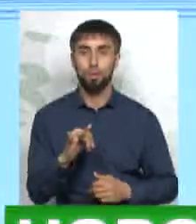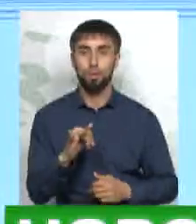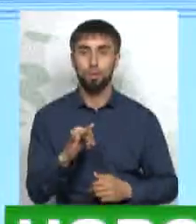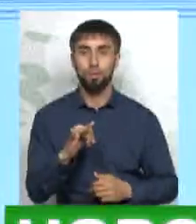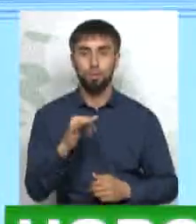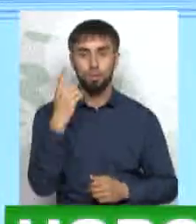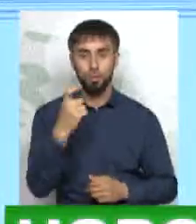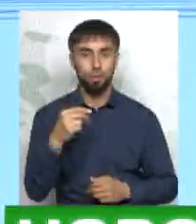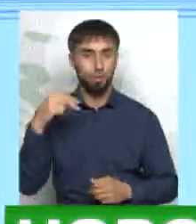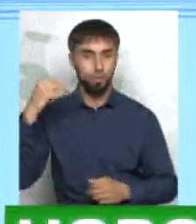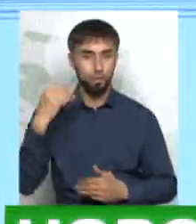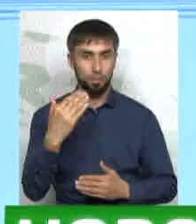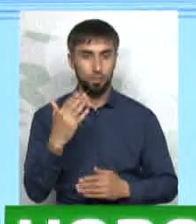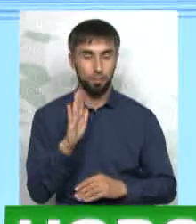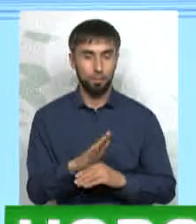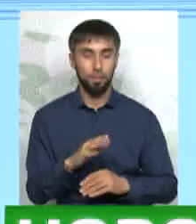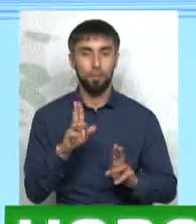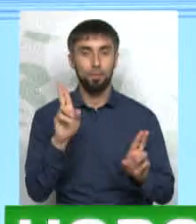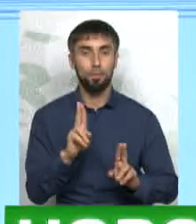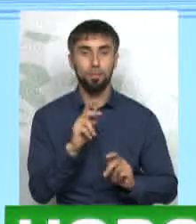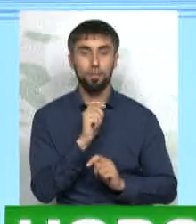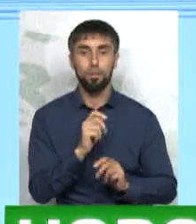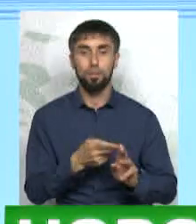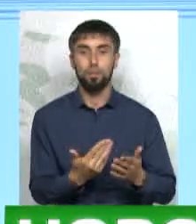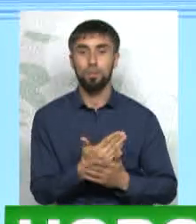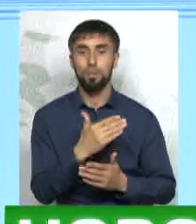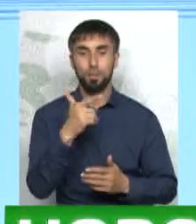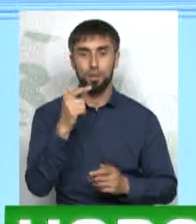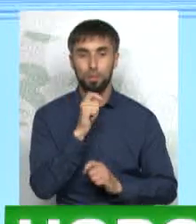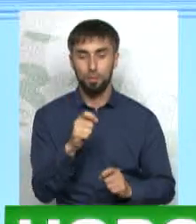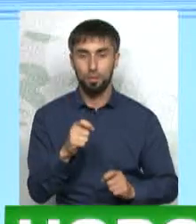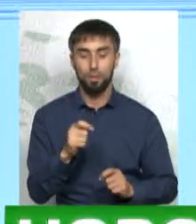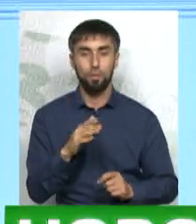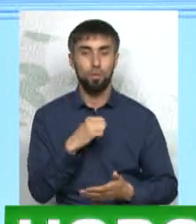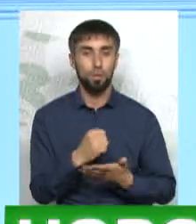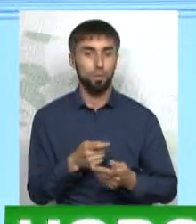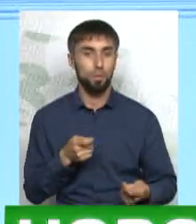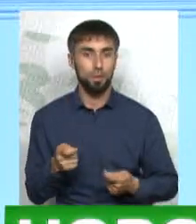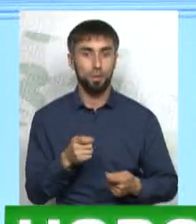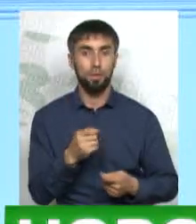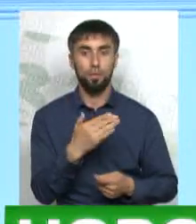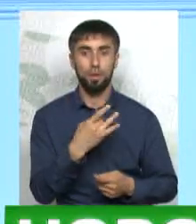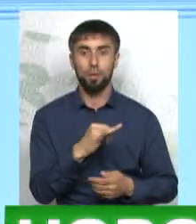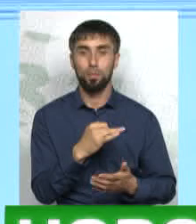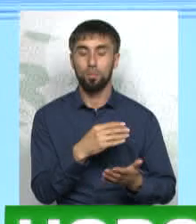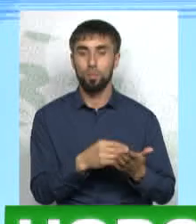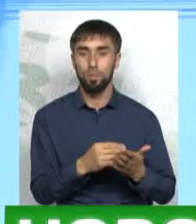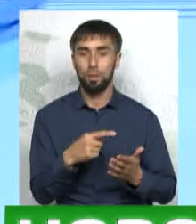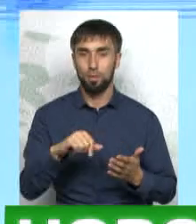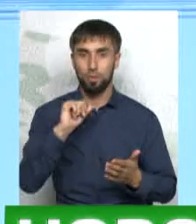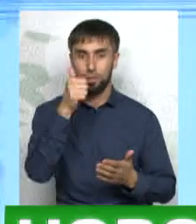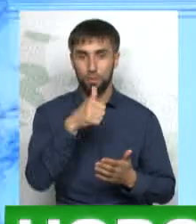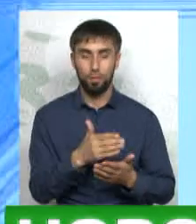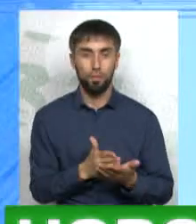по указу Президента правила присуждения новых наград утвердили в правительстве федеральном бюджете в текущем году на